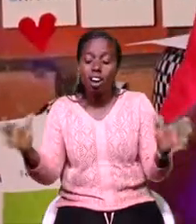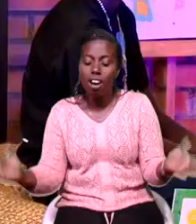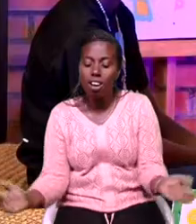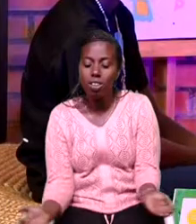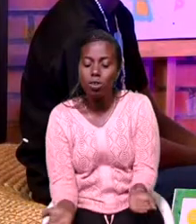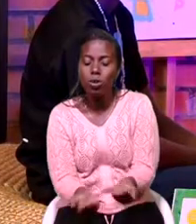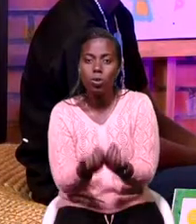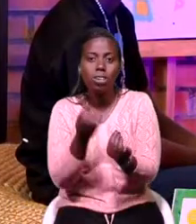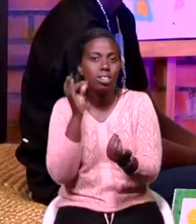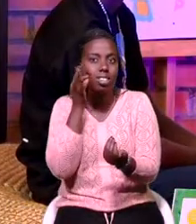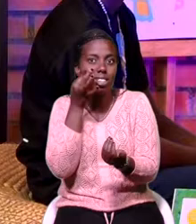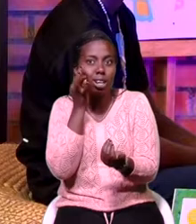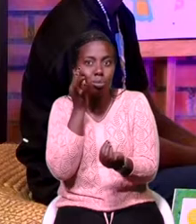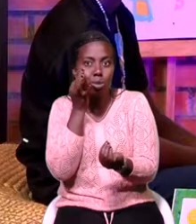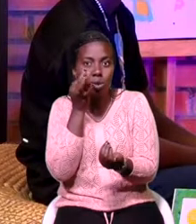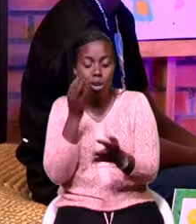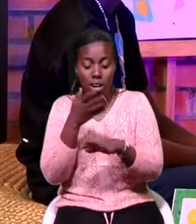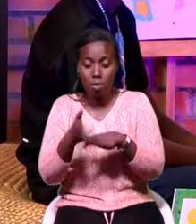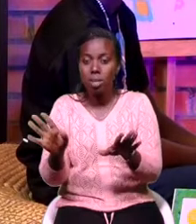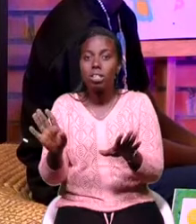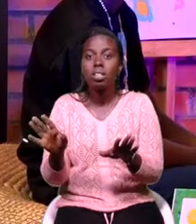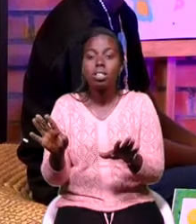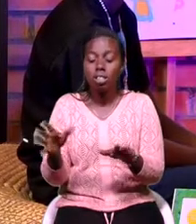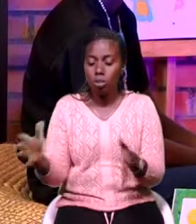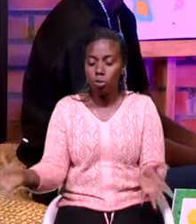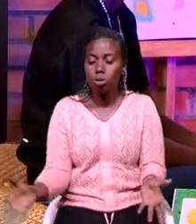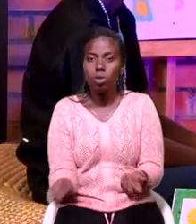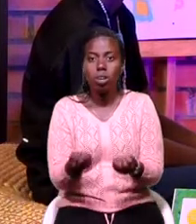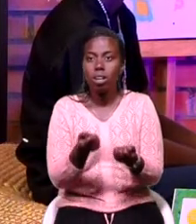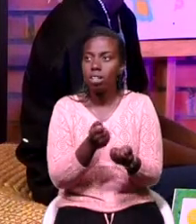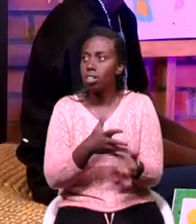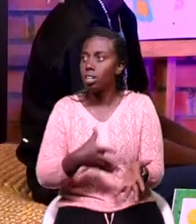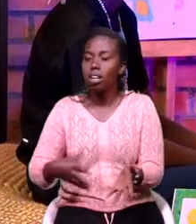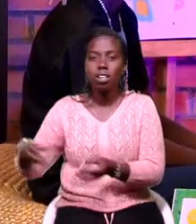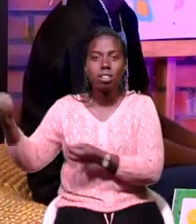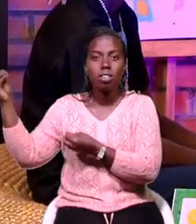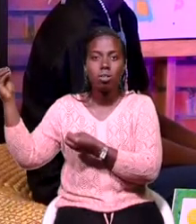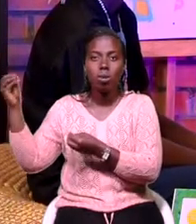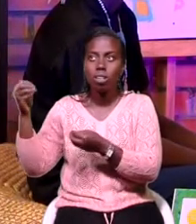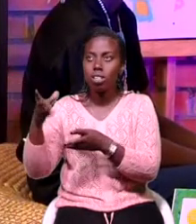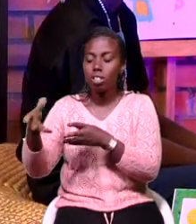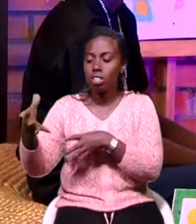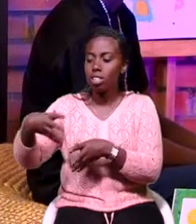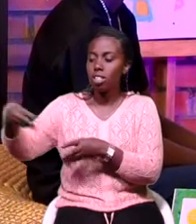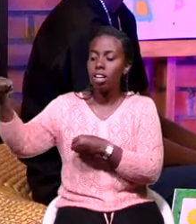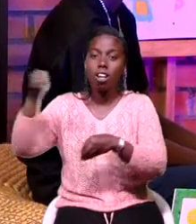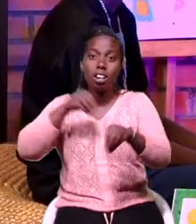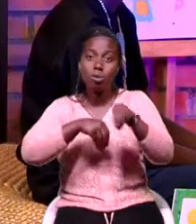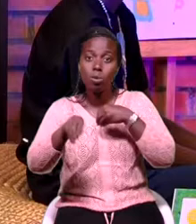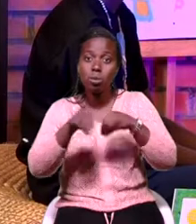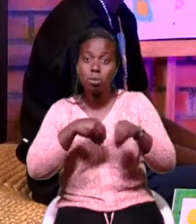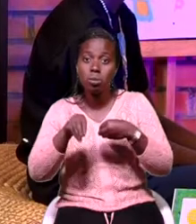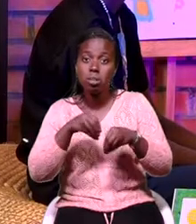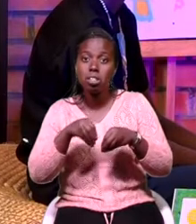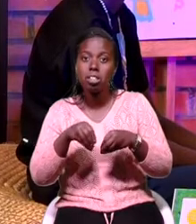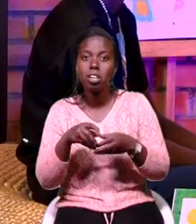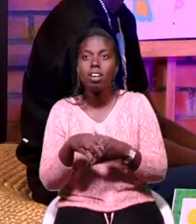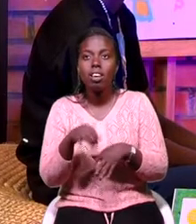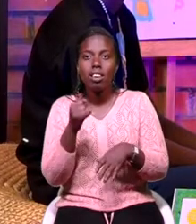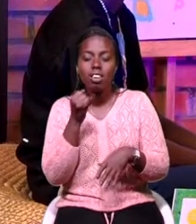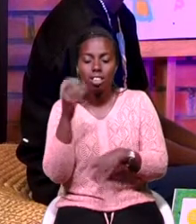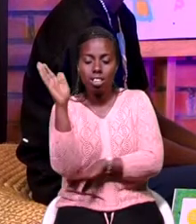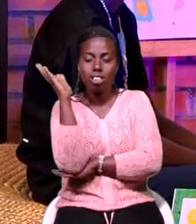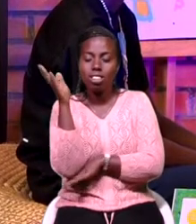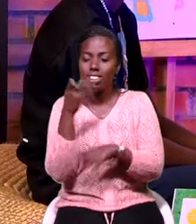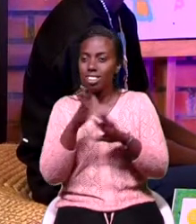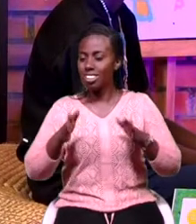mbuto, amaze kuziyora arangije arazitwara azijyana kuzigurisha. Igiti cyasigaye kishimye kiravuga